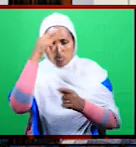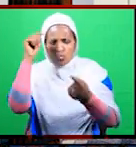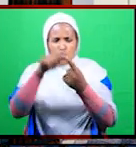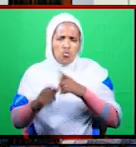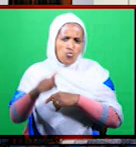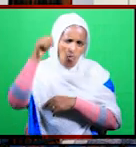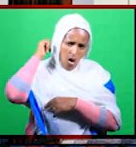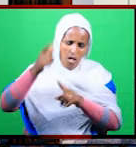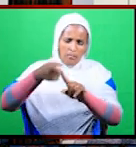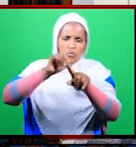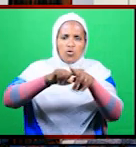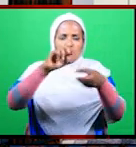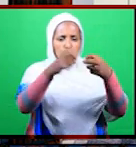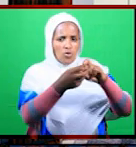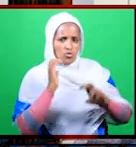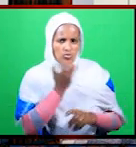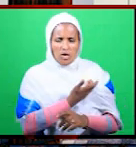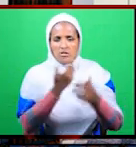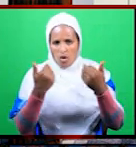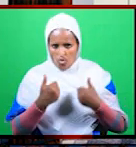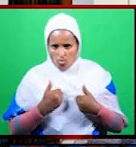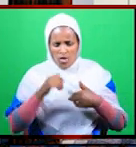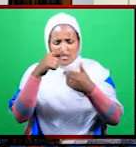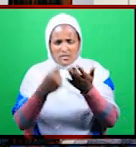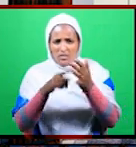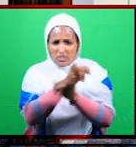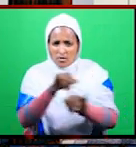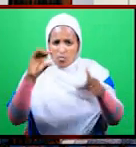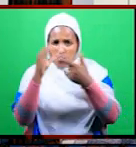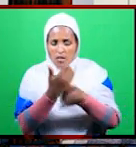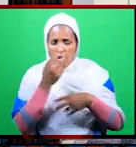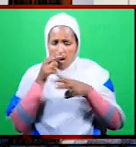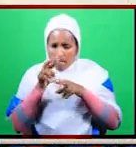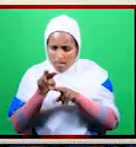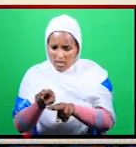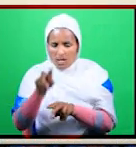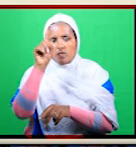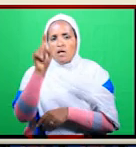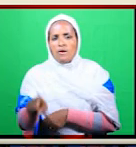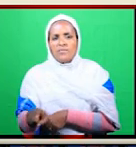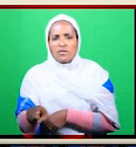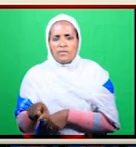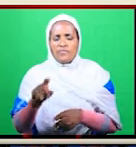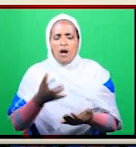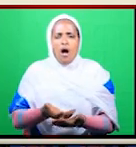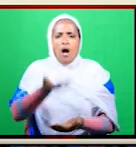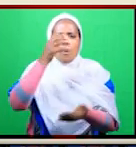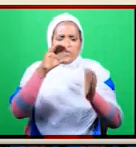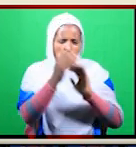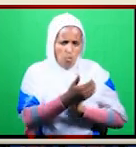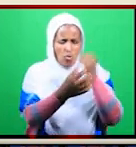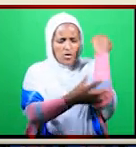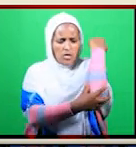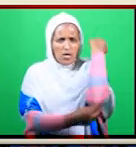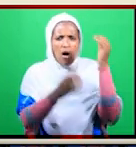ደግሞ ወደኋላ የሚመለሱ ወገኖቻችን አሉ። ስለዚህ ከዚህ አንጻር መታየት ያለበት ሀብታም